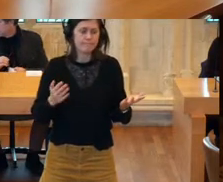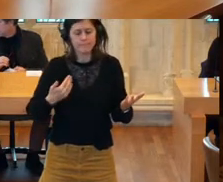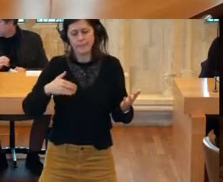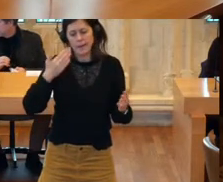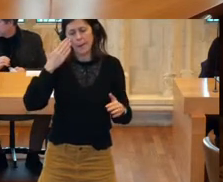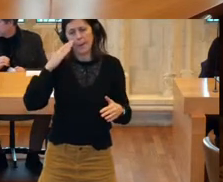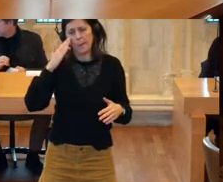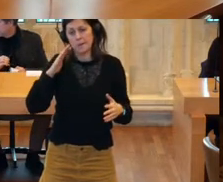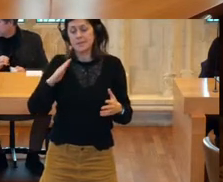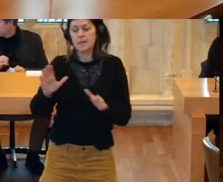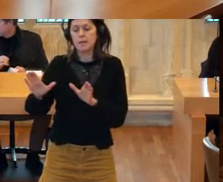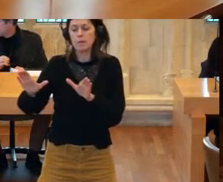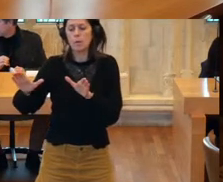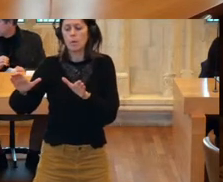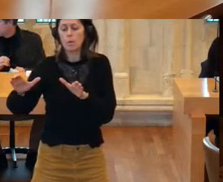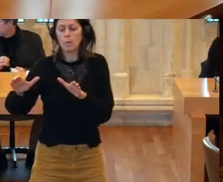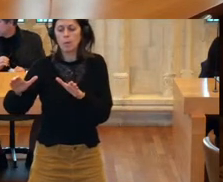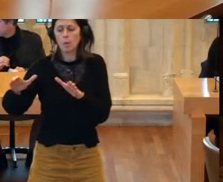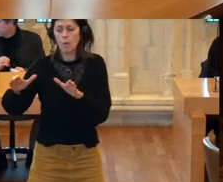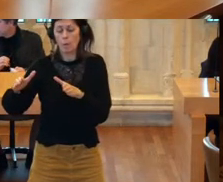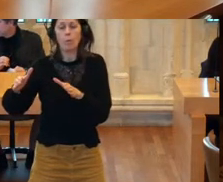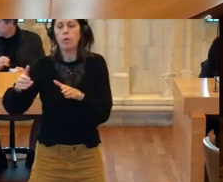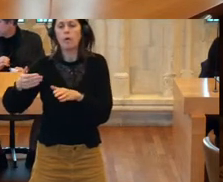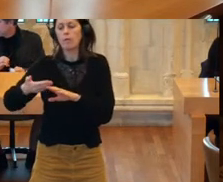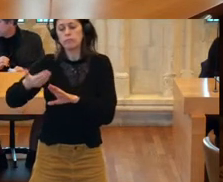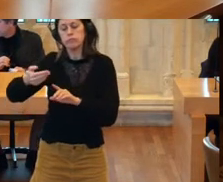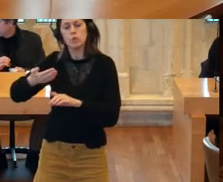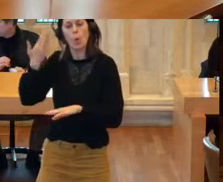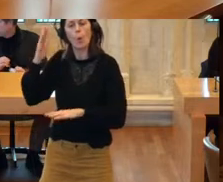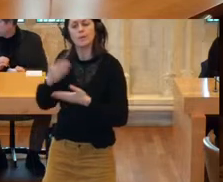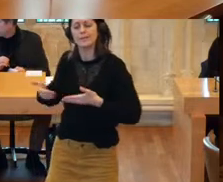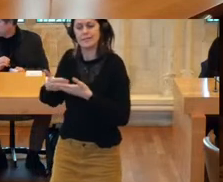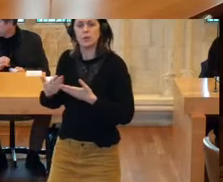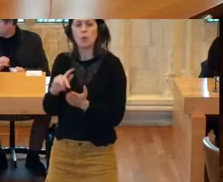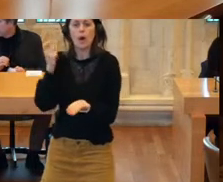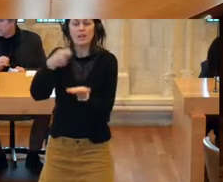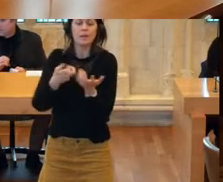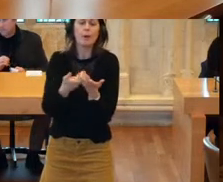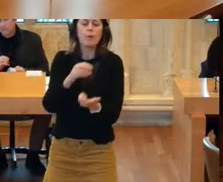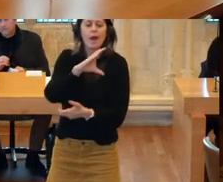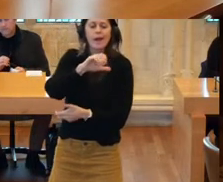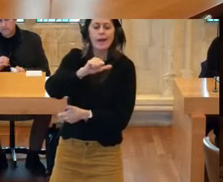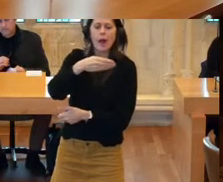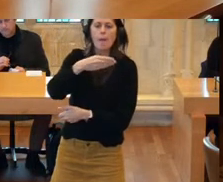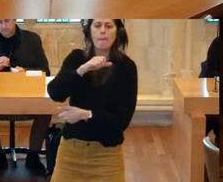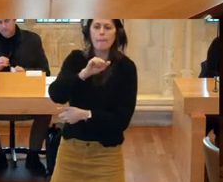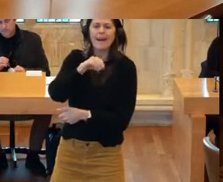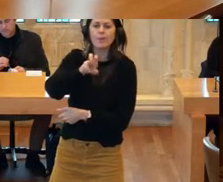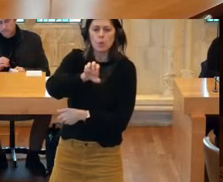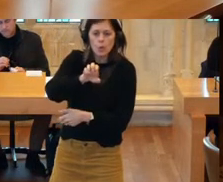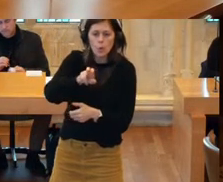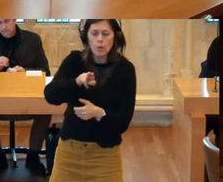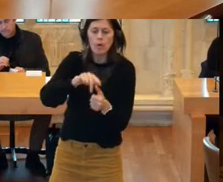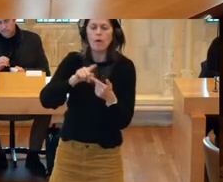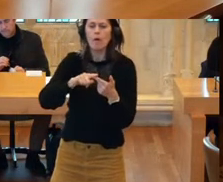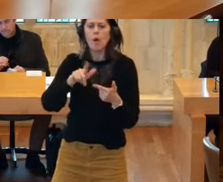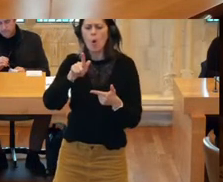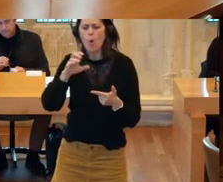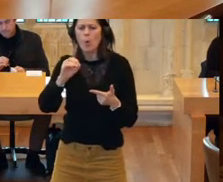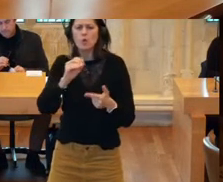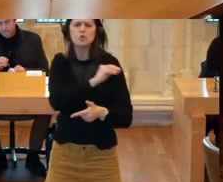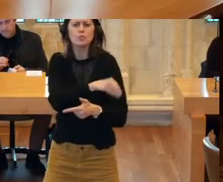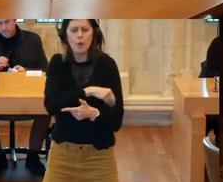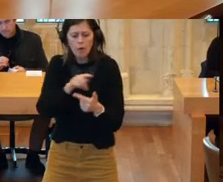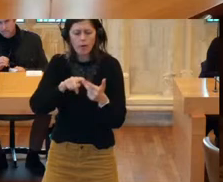certains rachats par le groupe ont très mal fini. Moi, je pense à Camailleux, je pense à Gosport, à Gap et à la Grande